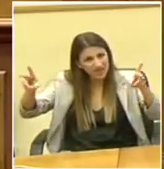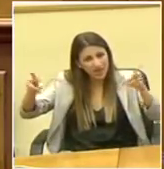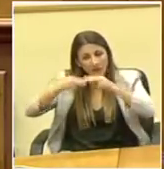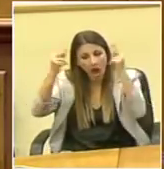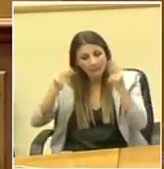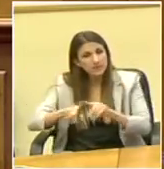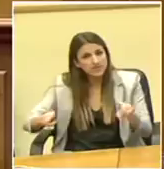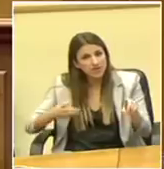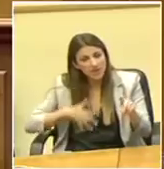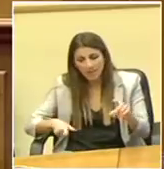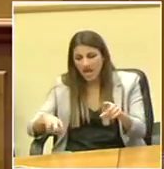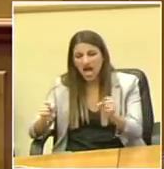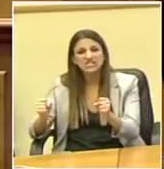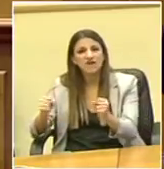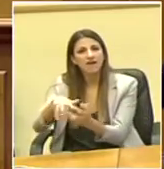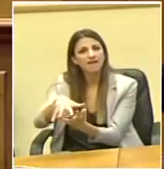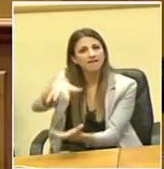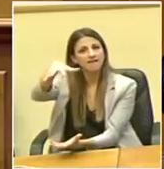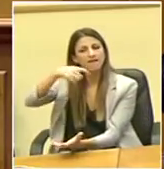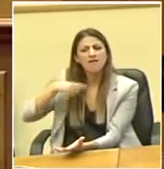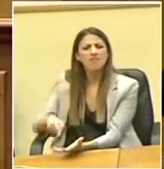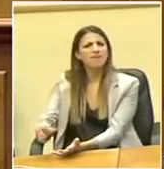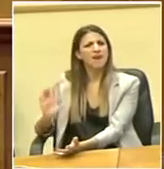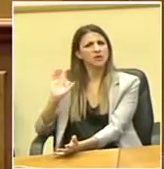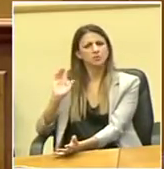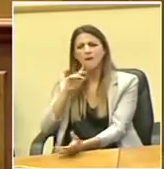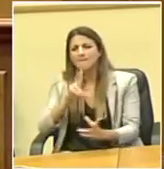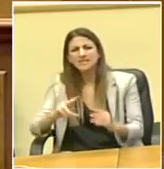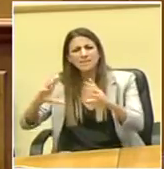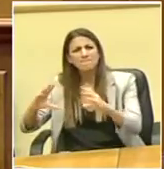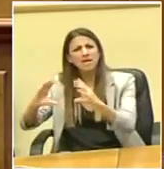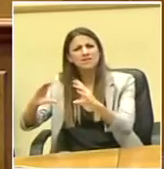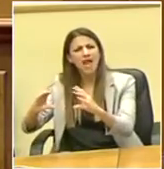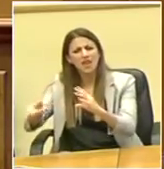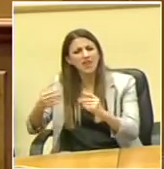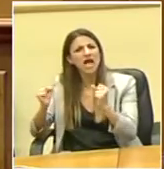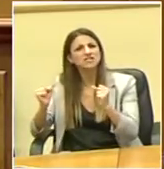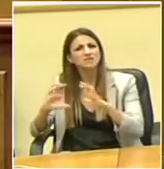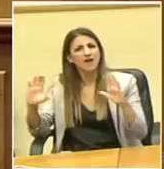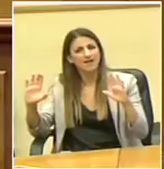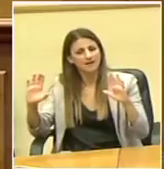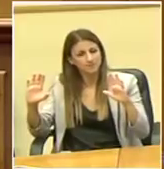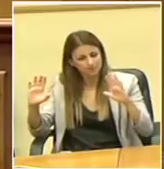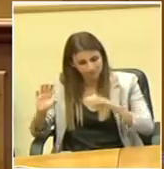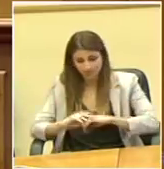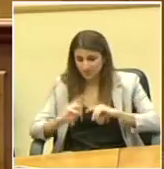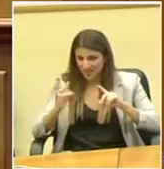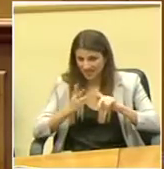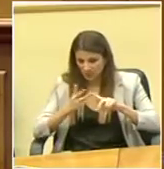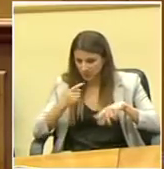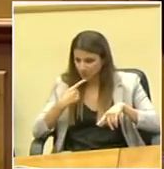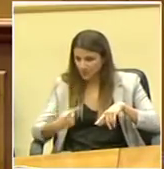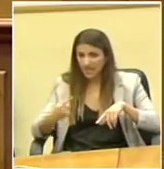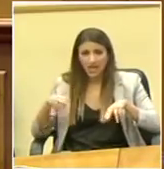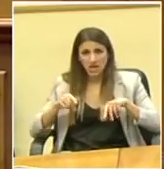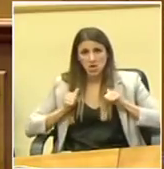αυτό. Καβάντζα είναι. Δεν το χρησιμοποιούμε αυτό το χρήμα. Δεύτερο. Το τρίτον. Μας είπε ο κύριος Θοδωράκης